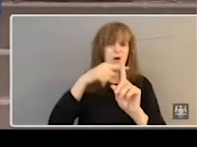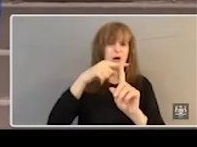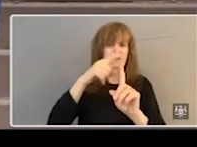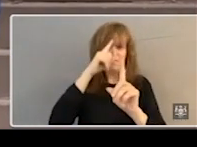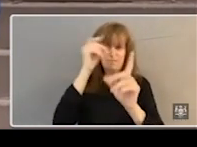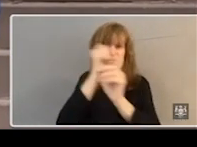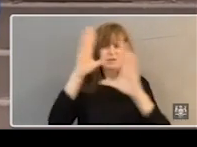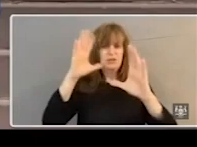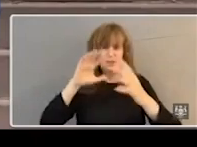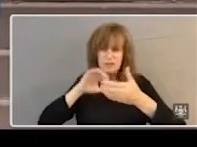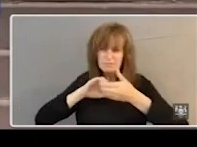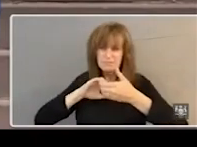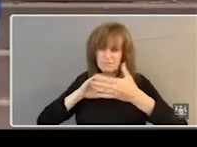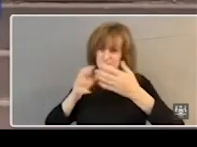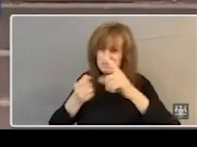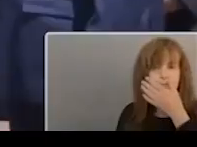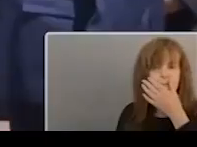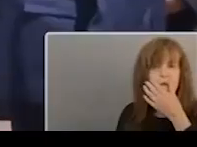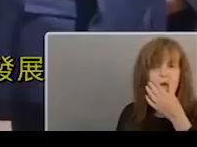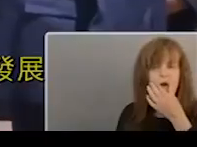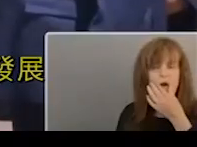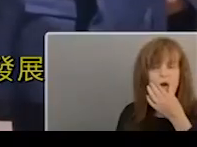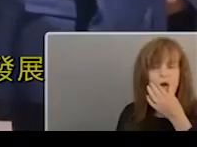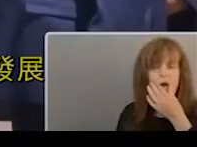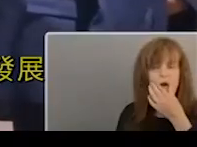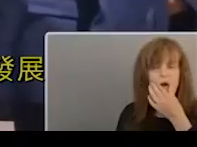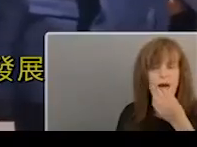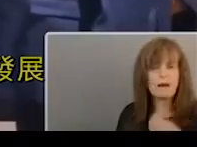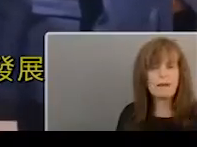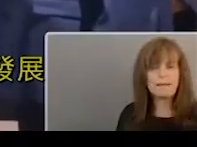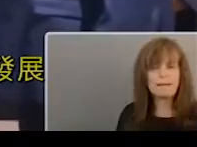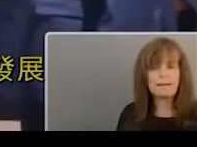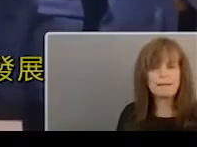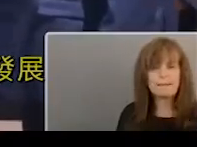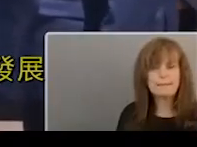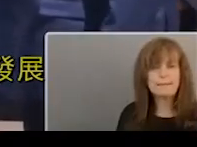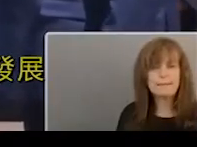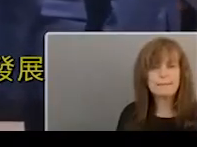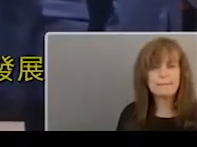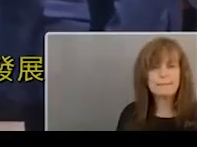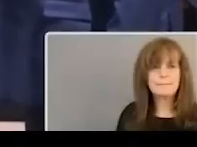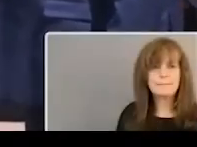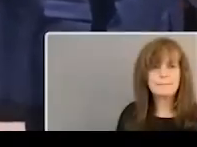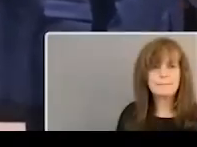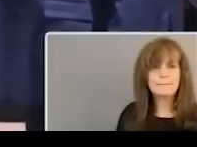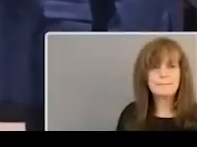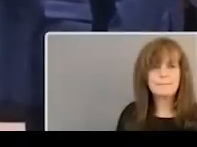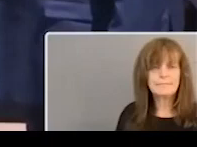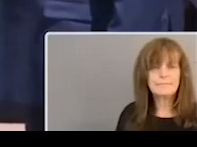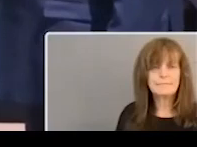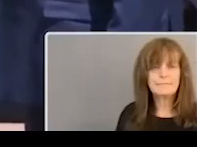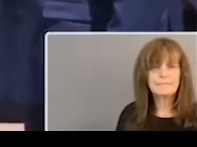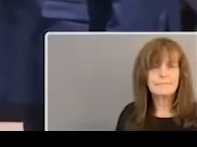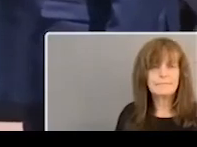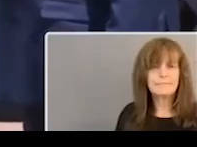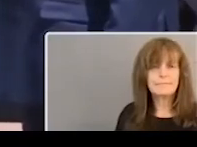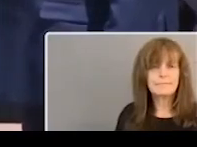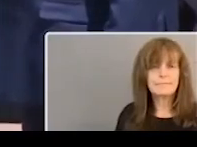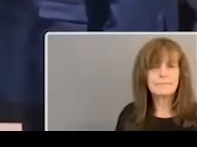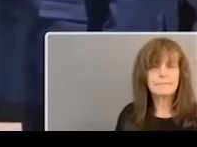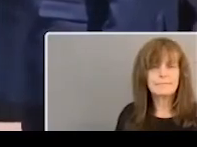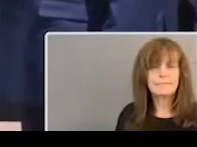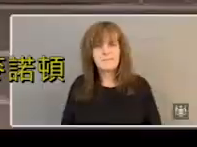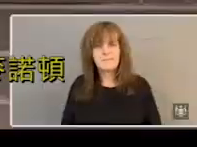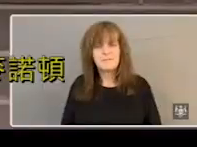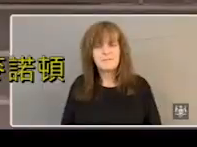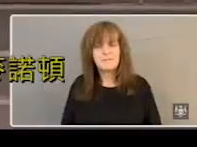plan for the future of Ontario. 其他保持不變的閣員還包括經濟發展創造就業及貿易廳長霍